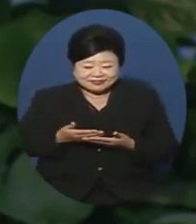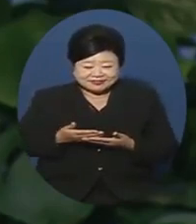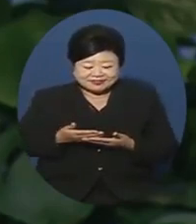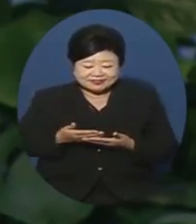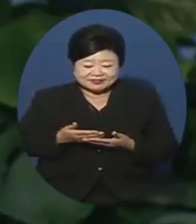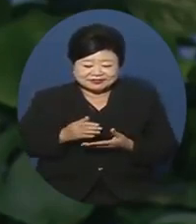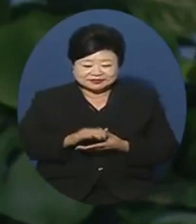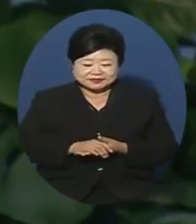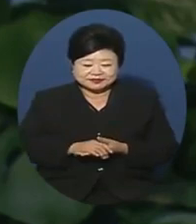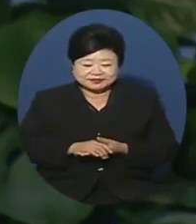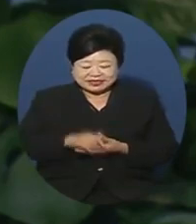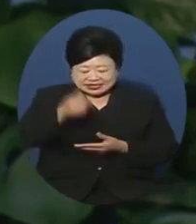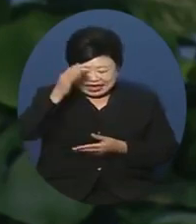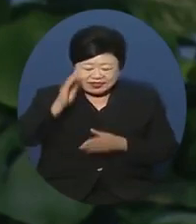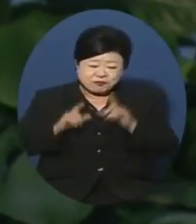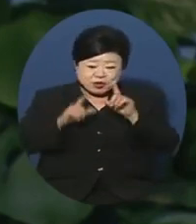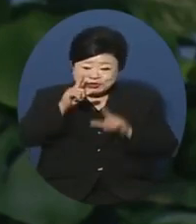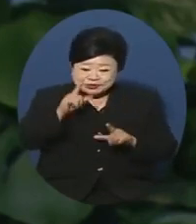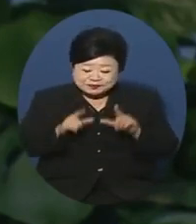옛 모습이